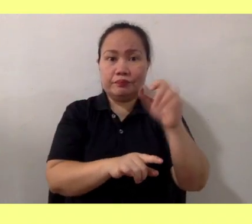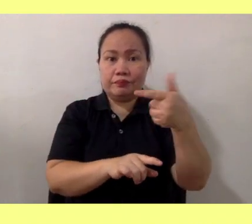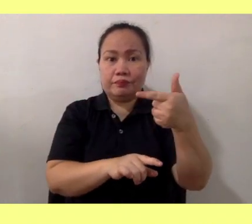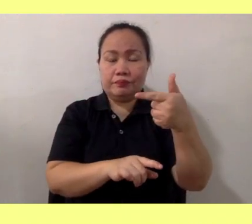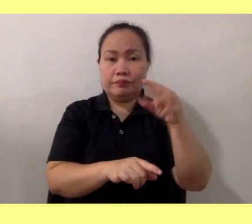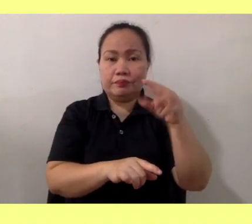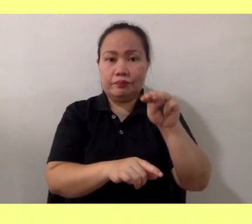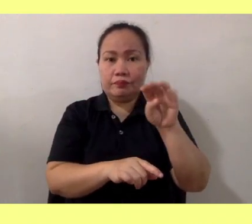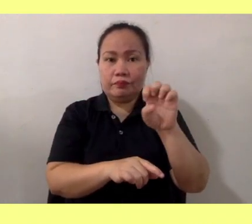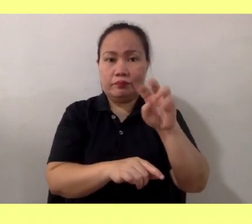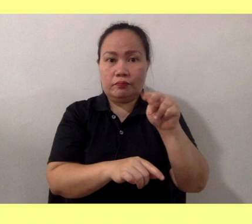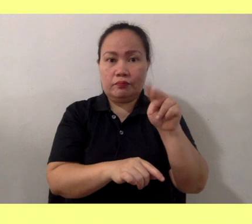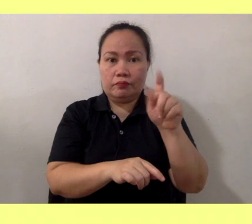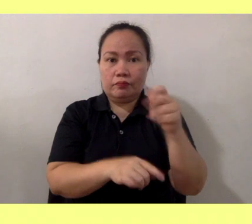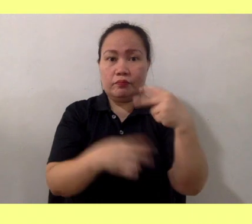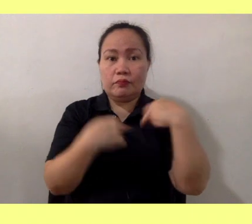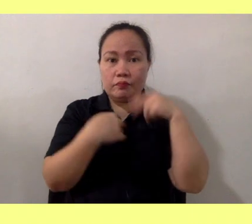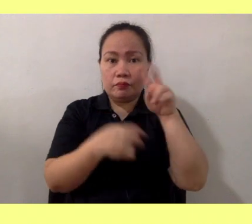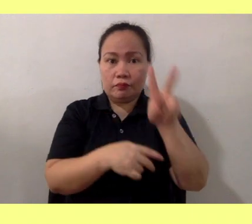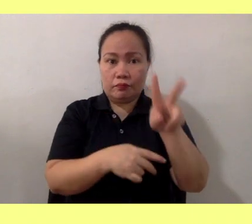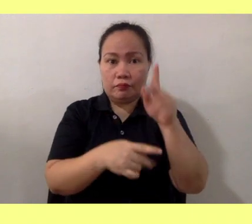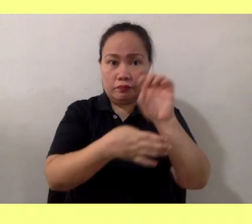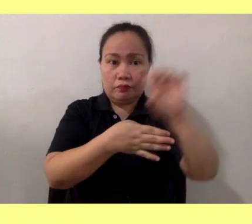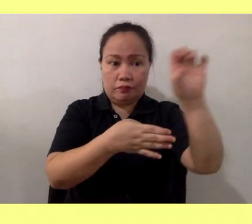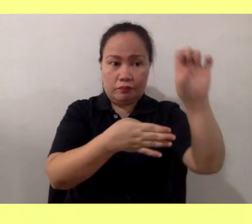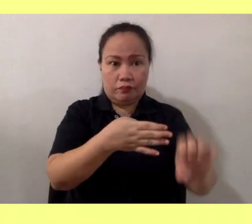see, meron po siyang 2 endpoints.